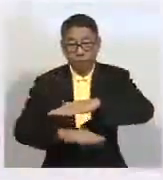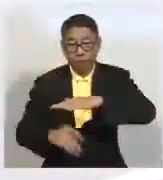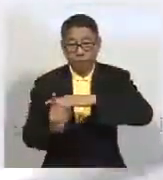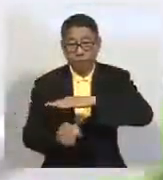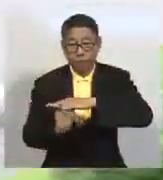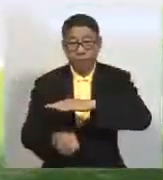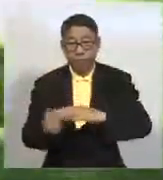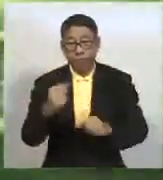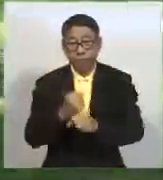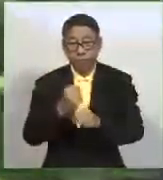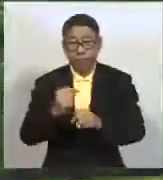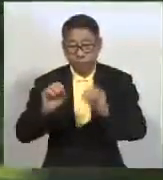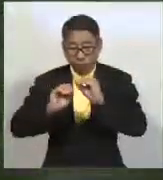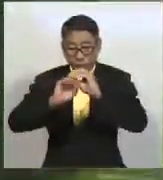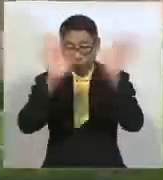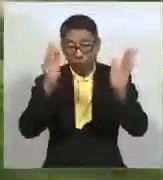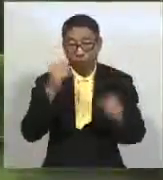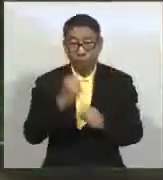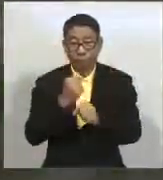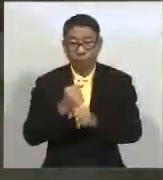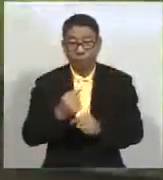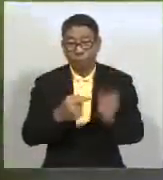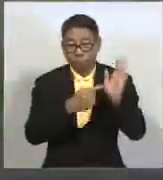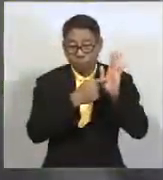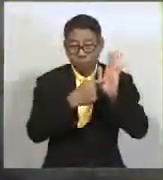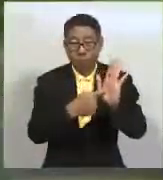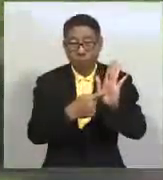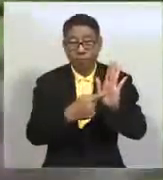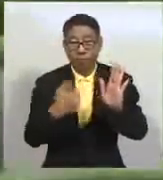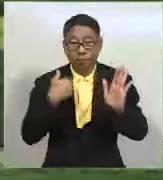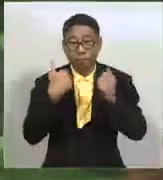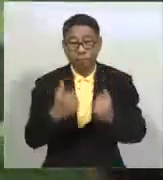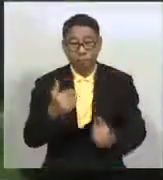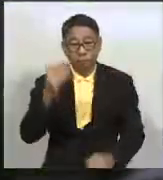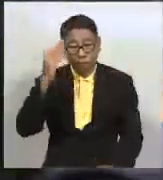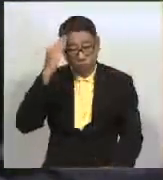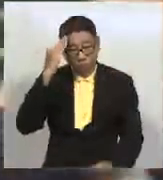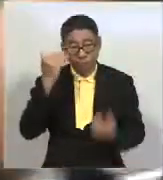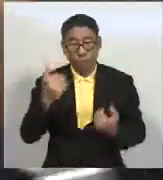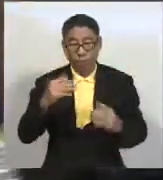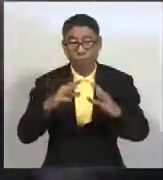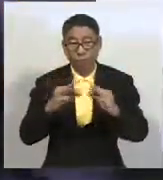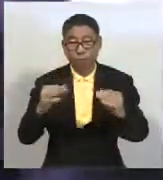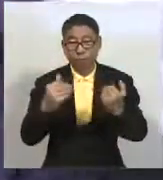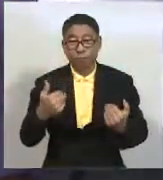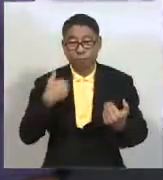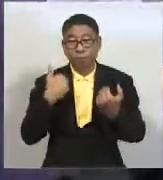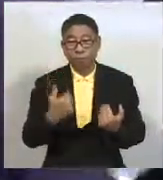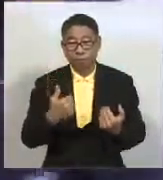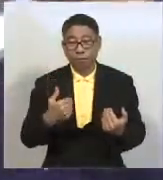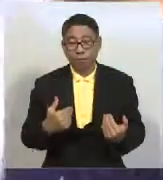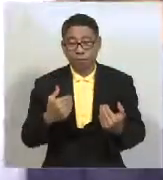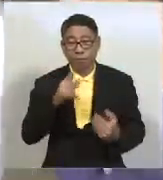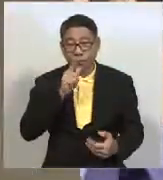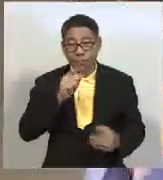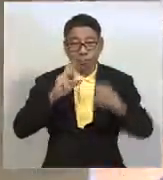างไรให้ดำเนินการอย่างชัดเจนและทำให้ปรากฏต่อสังคมอีกทั้งยังทราบว่าขณะนี้เรื่องดังกล่าวเนี่ยกลายเป็นก